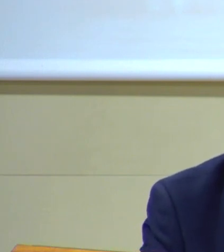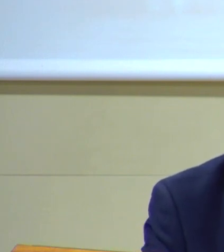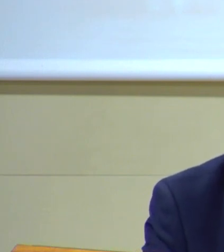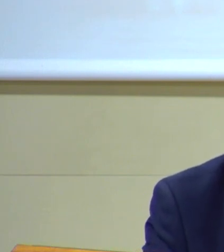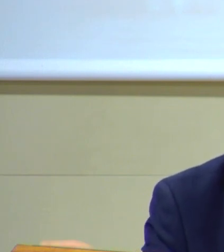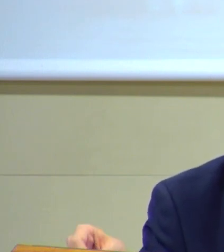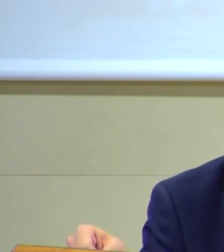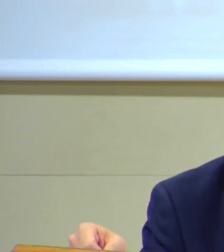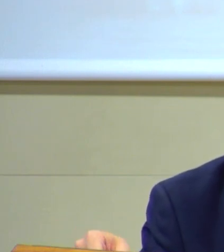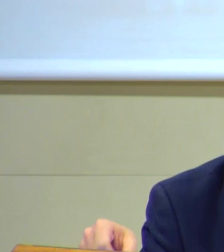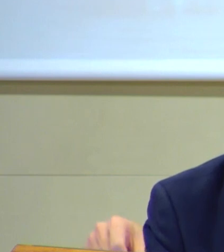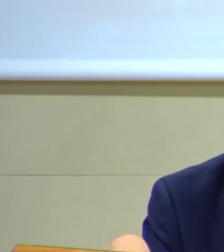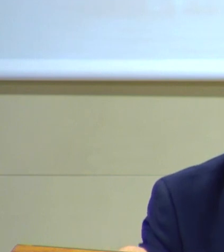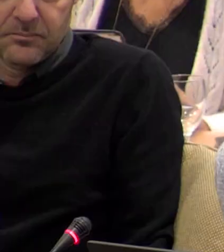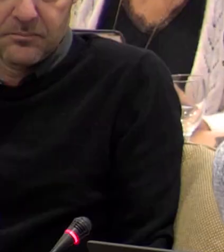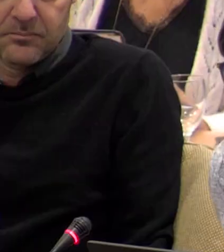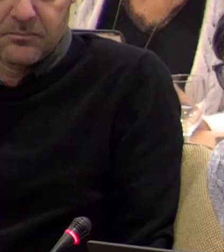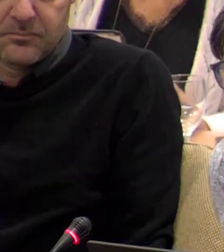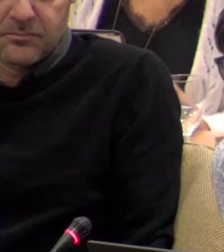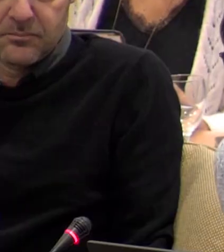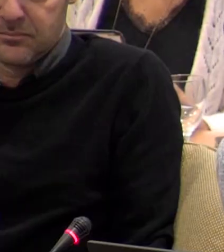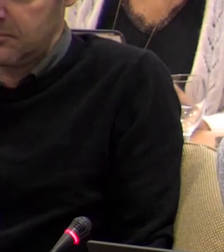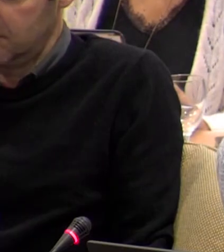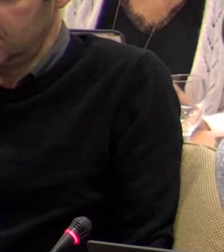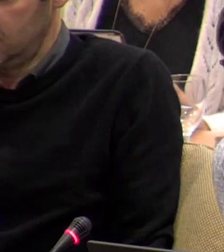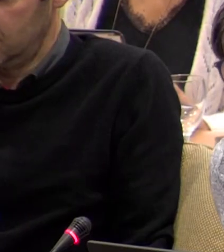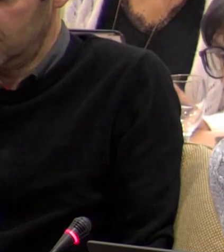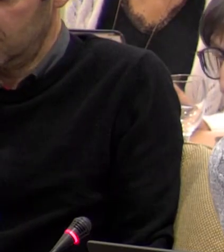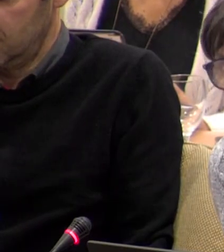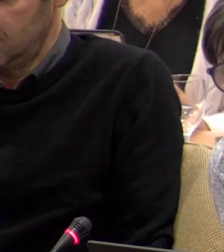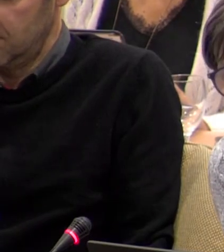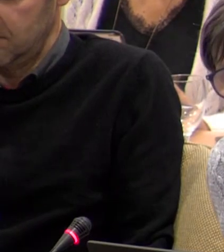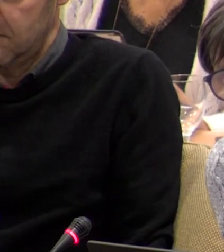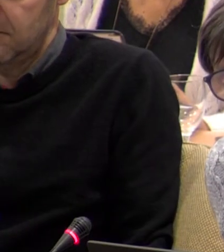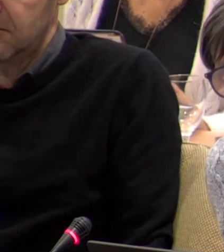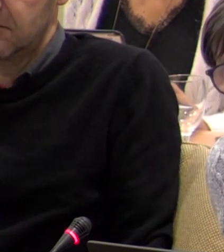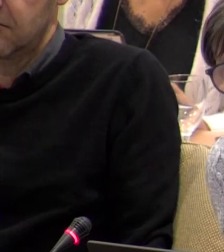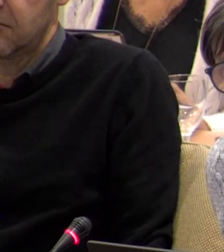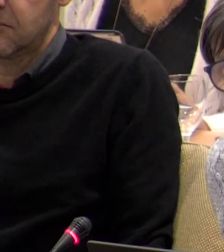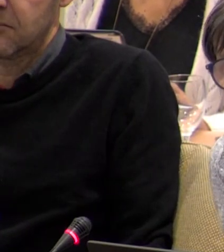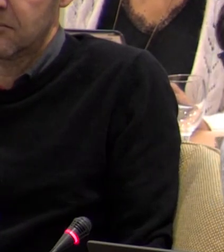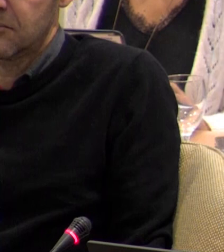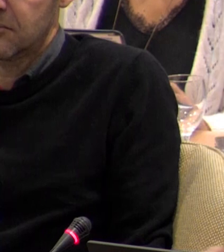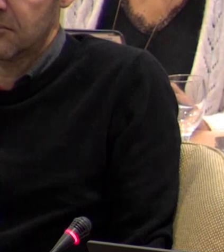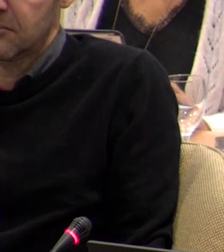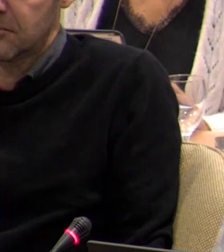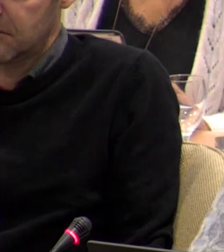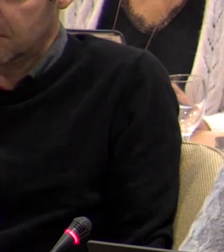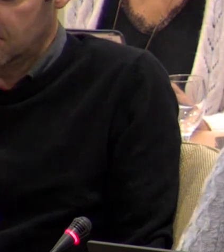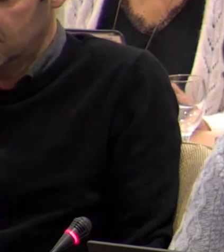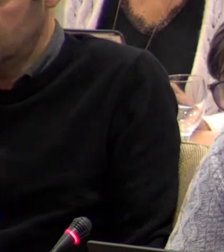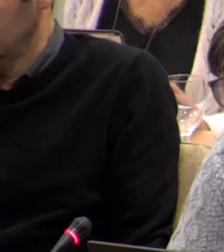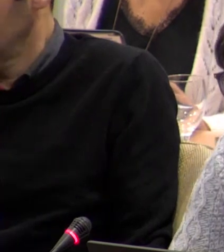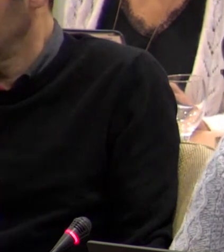je n'ai pas pu lire la totalité du pensum de plus de 300 pages mais nous ne comprenons pas